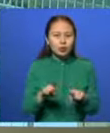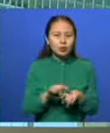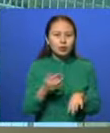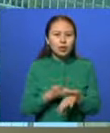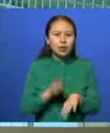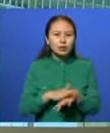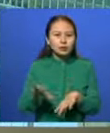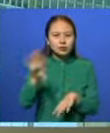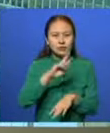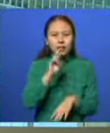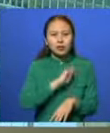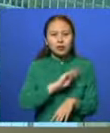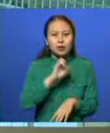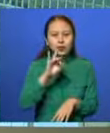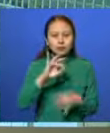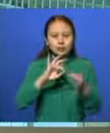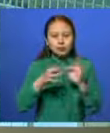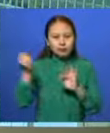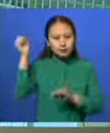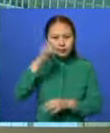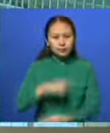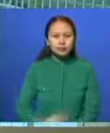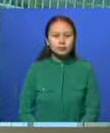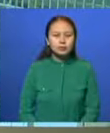Поляк кеншілердің ереуілі туралы Ернат Қашқынов баяндайды.